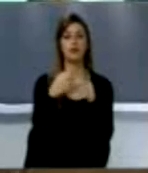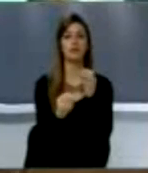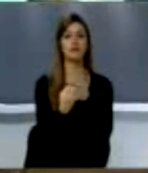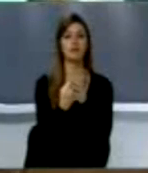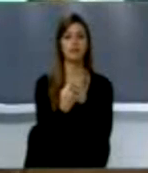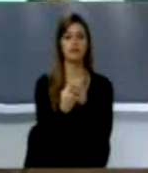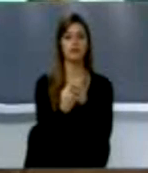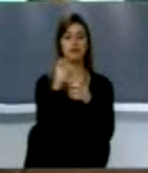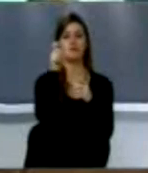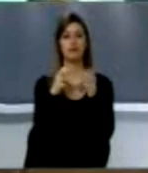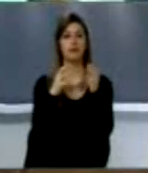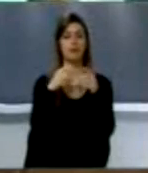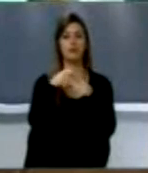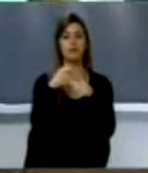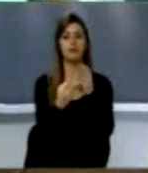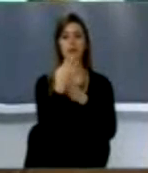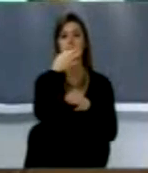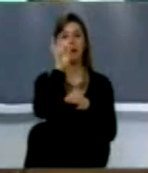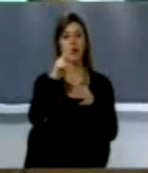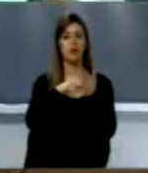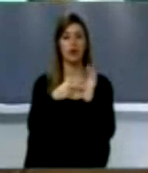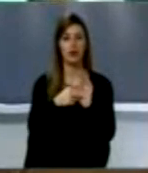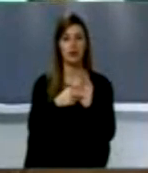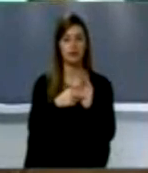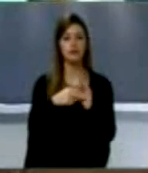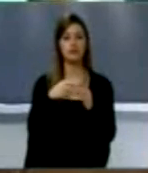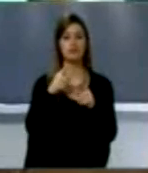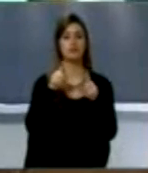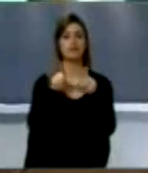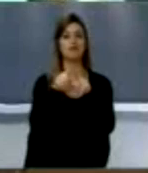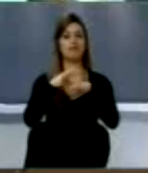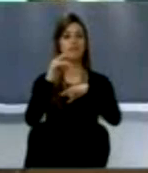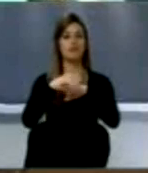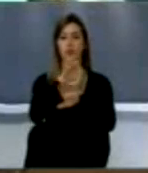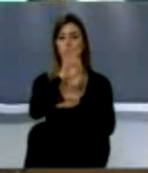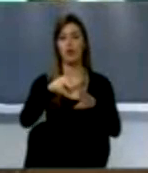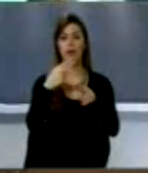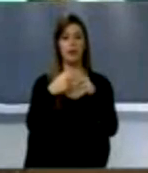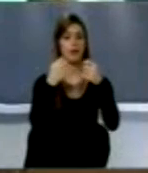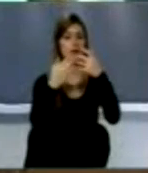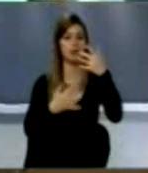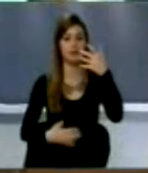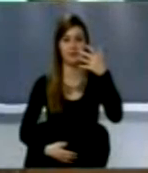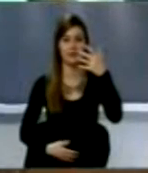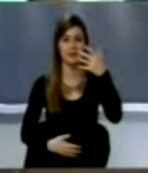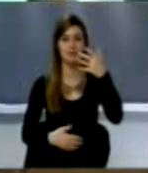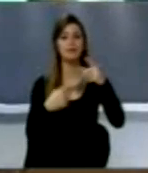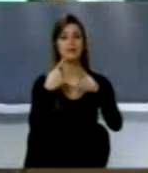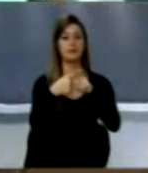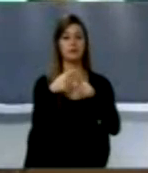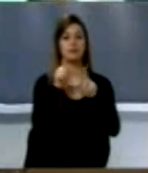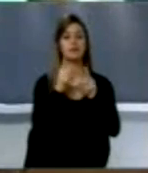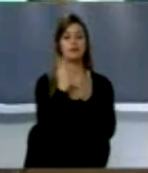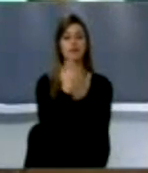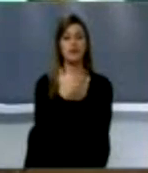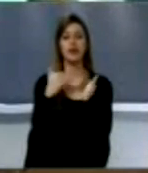roads horizontal, construction of houses poor, Fixing the infrastructure for people with separate